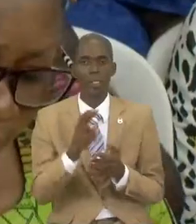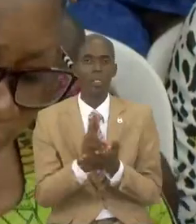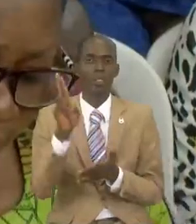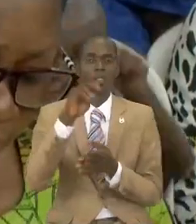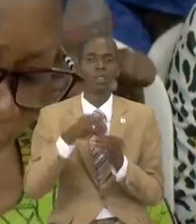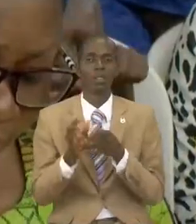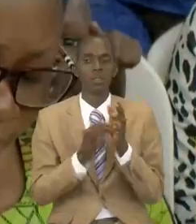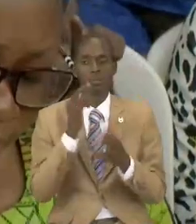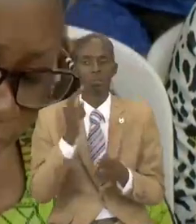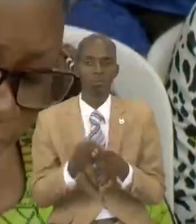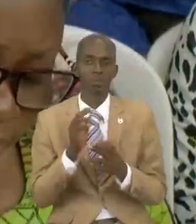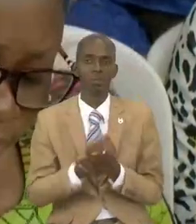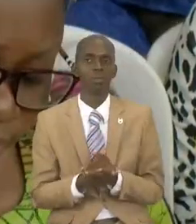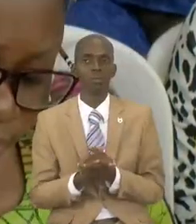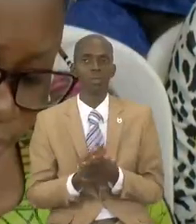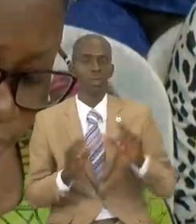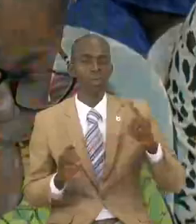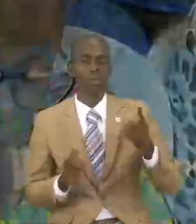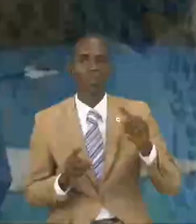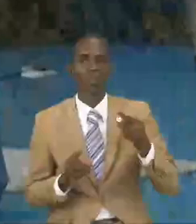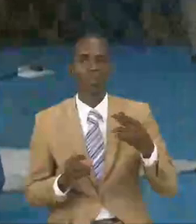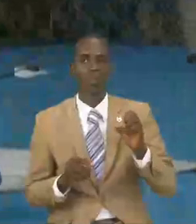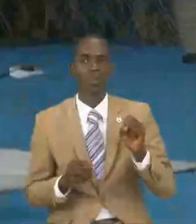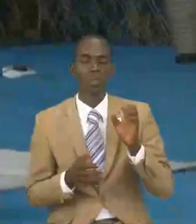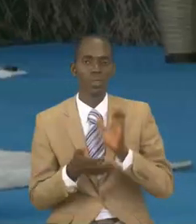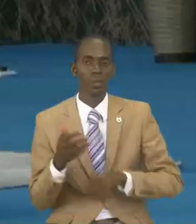le ratiez pas.